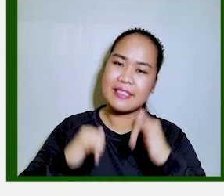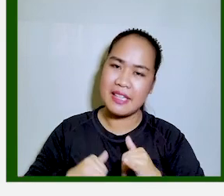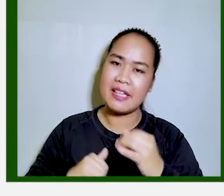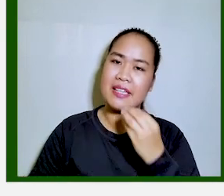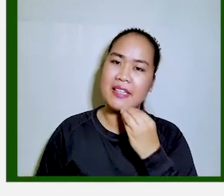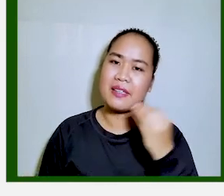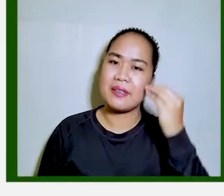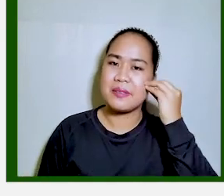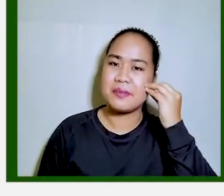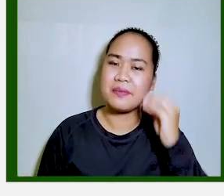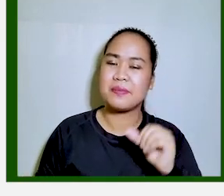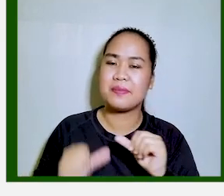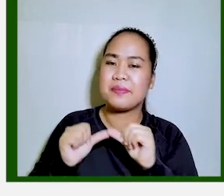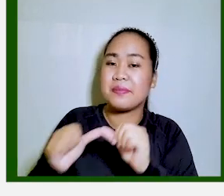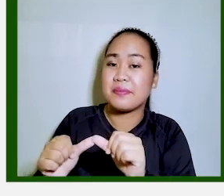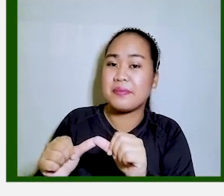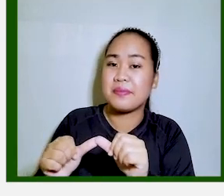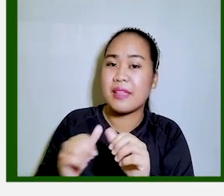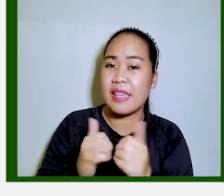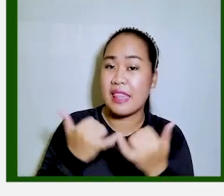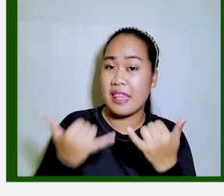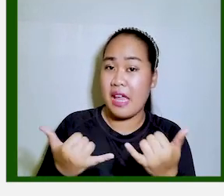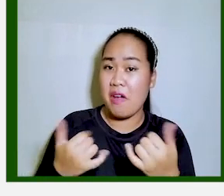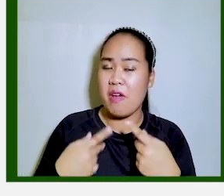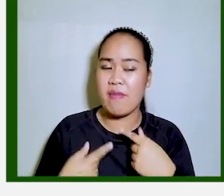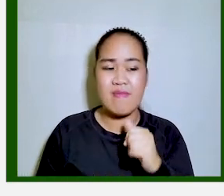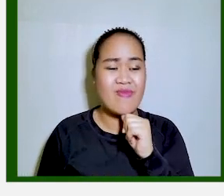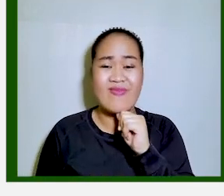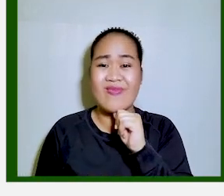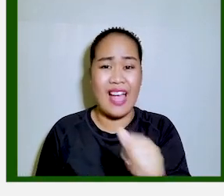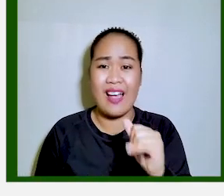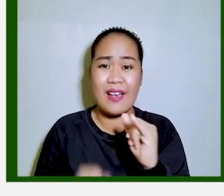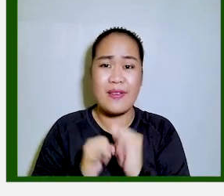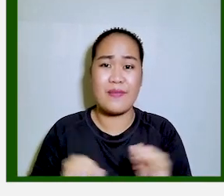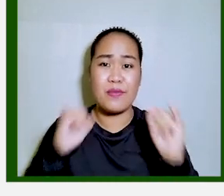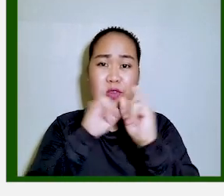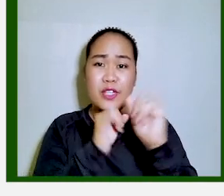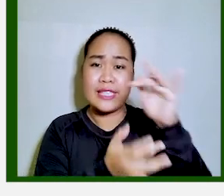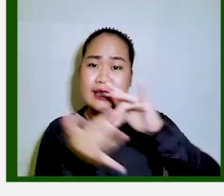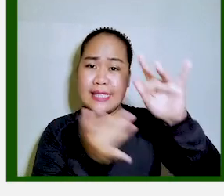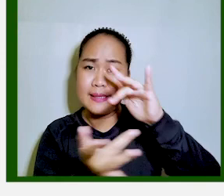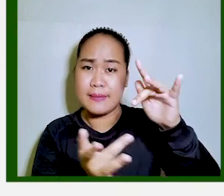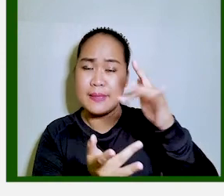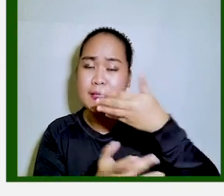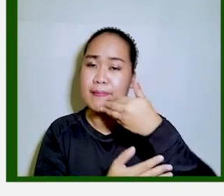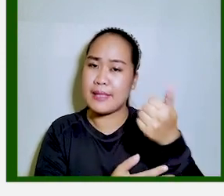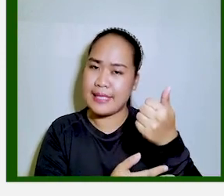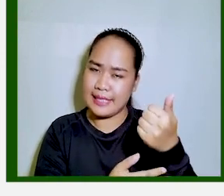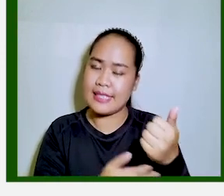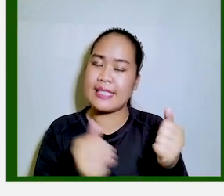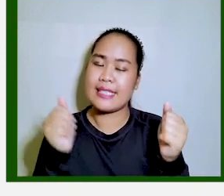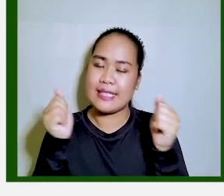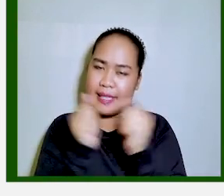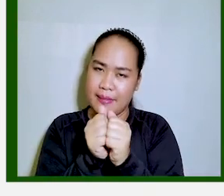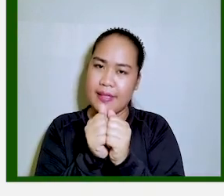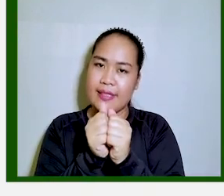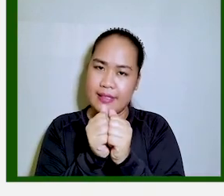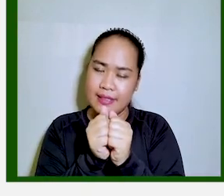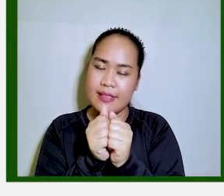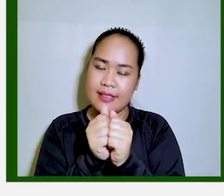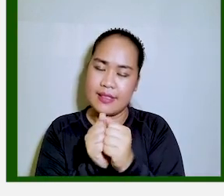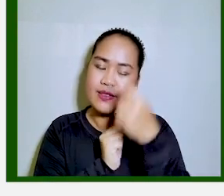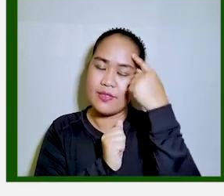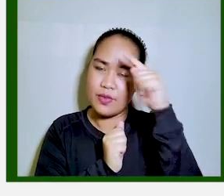Kung meron man tayong non-essential travel, isabay na po natin pag tayo man lalabas for essential travels naman, di ba?